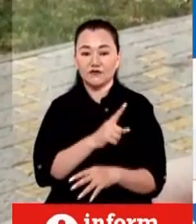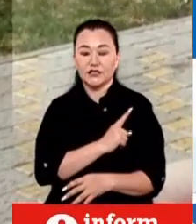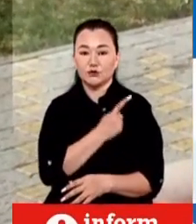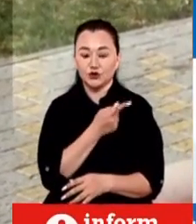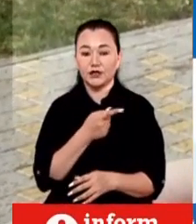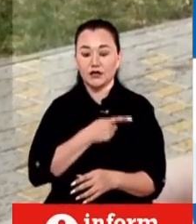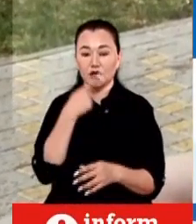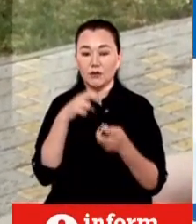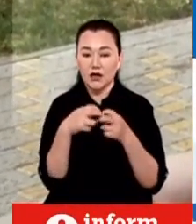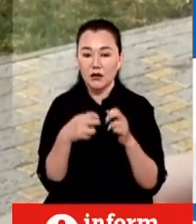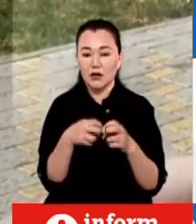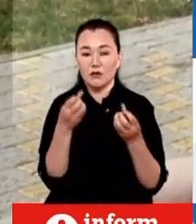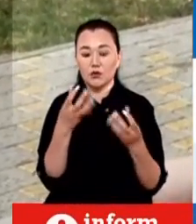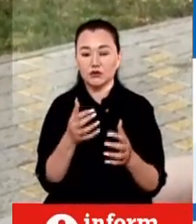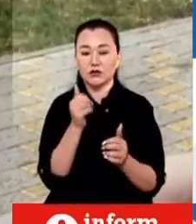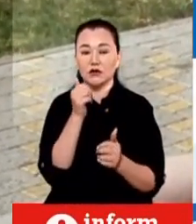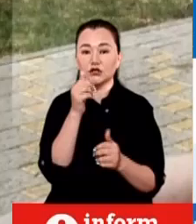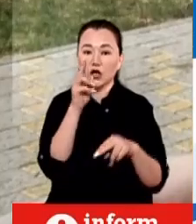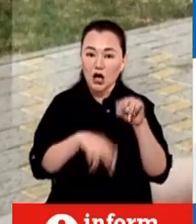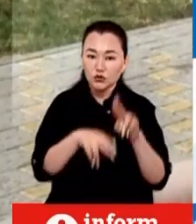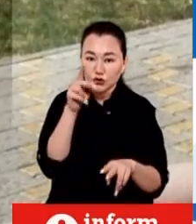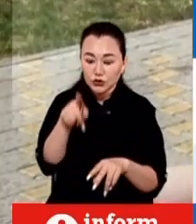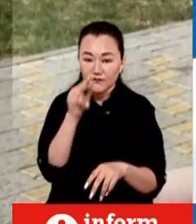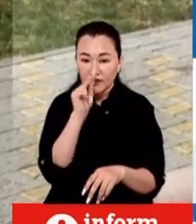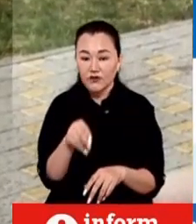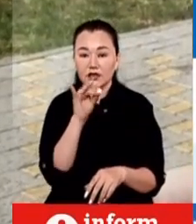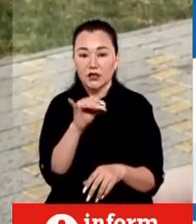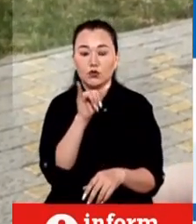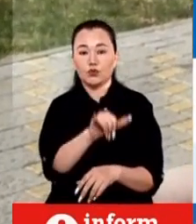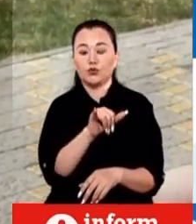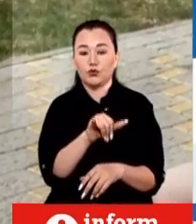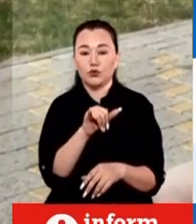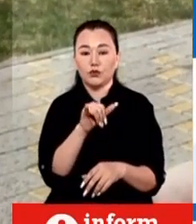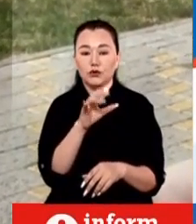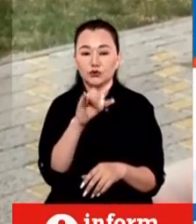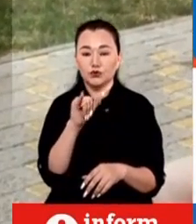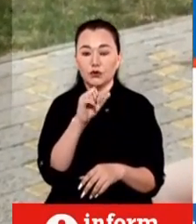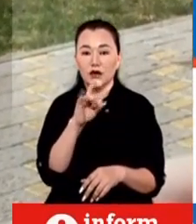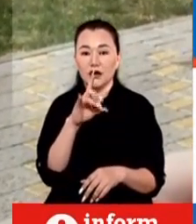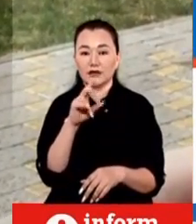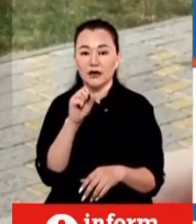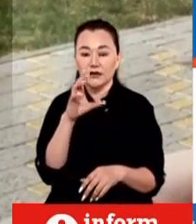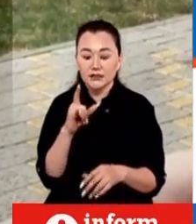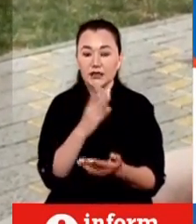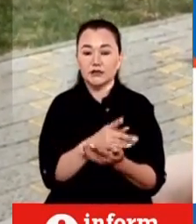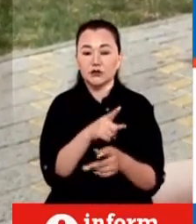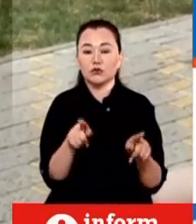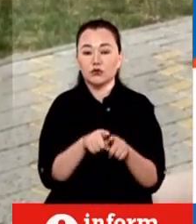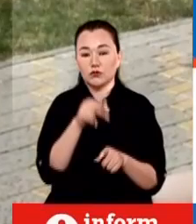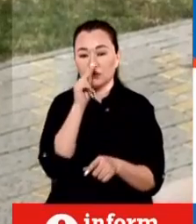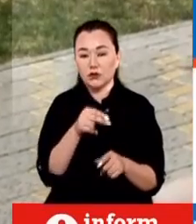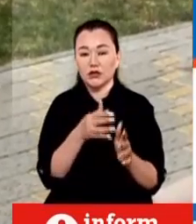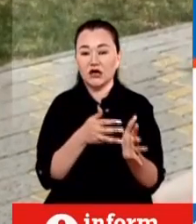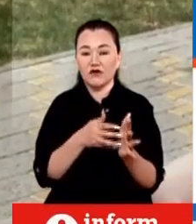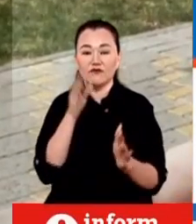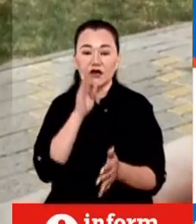мне кажется, проблема просто на каждом. И у застройщика есть, и у Суарнаса есть. Но они, да, признали, да, у нас нехватка